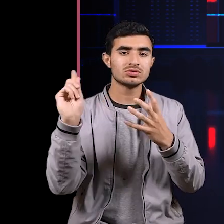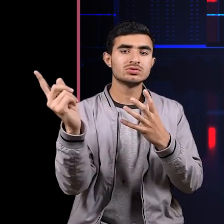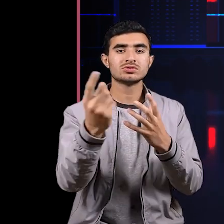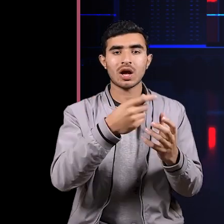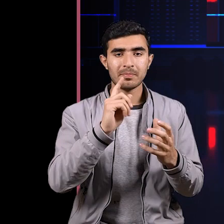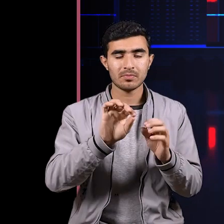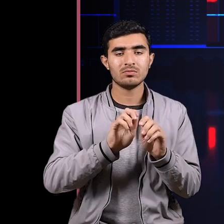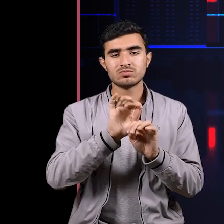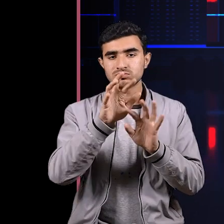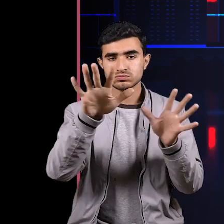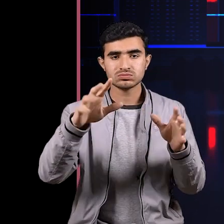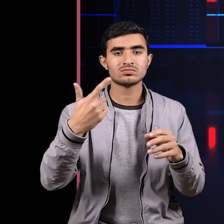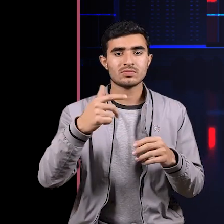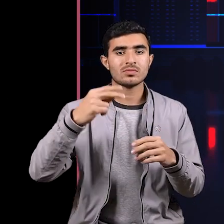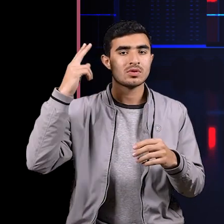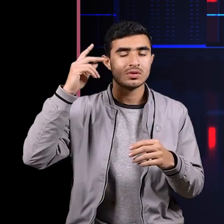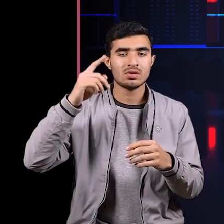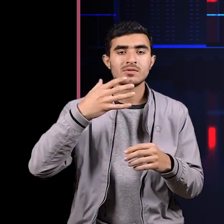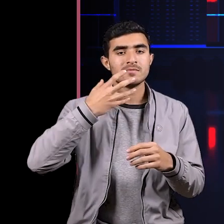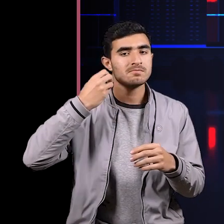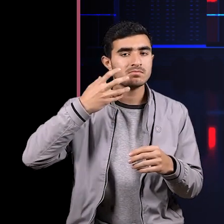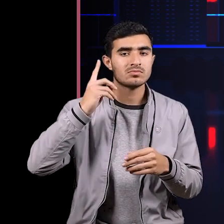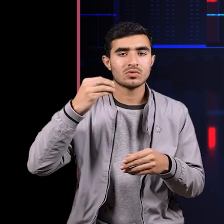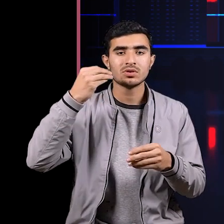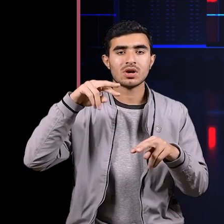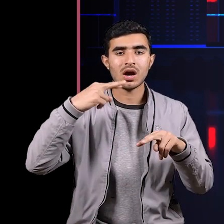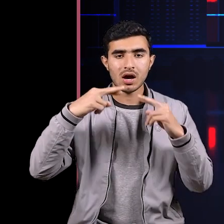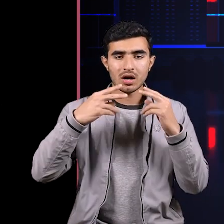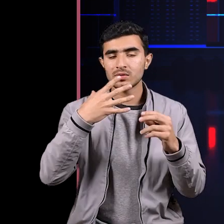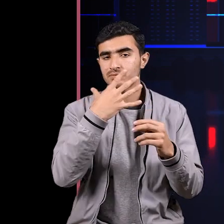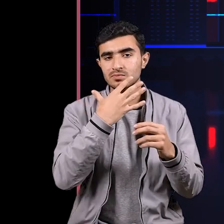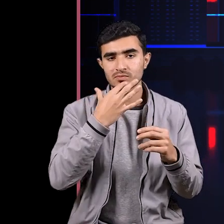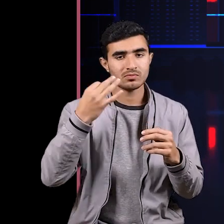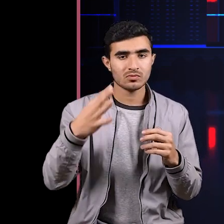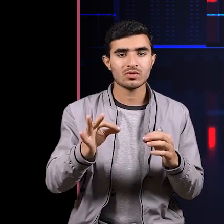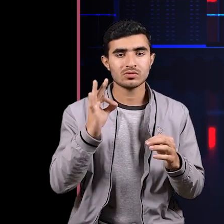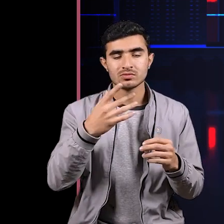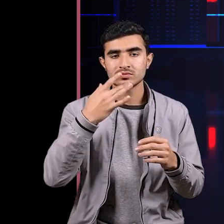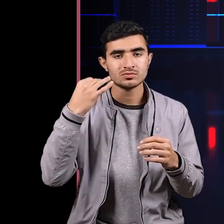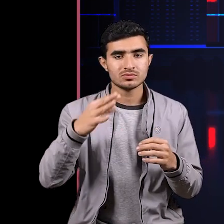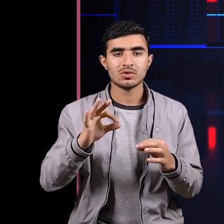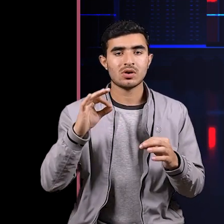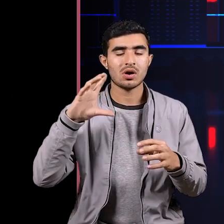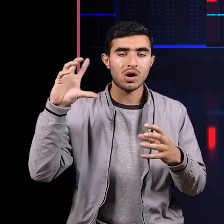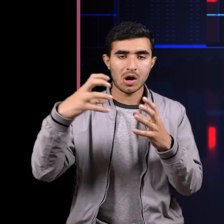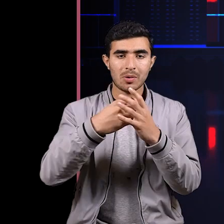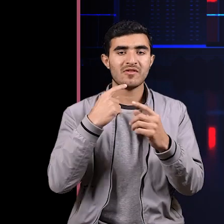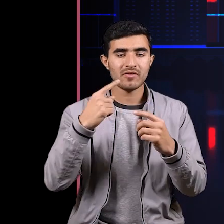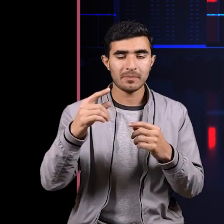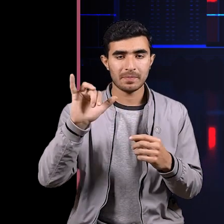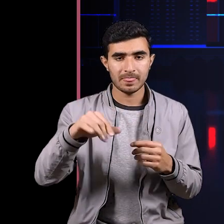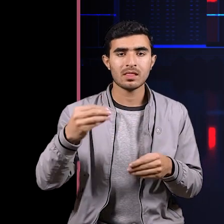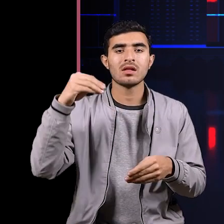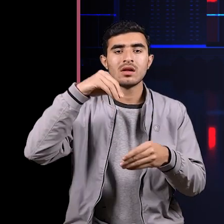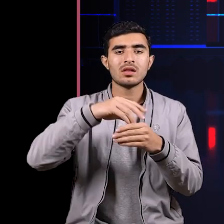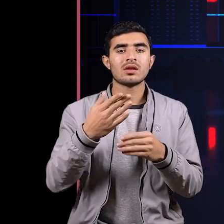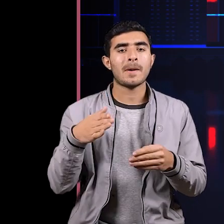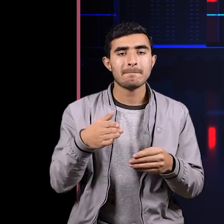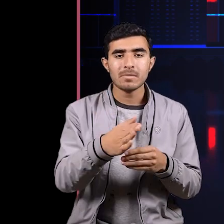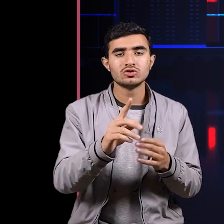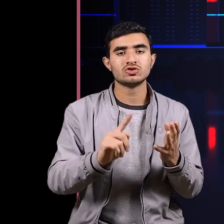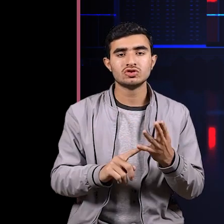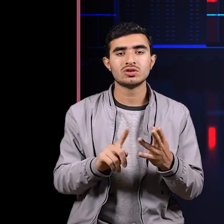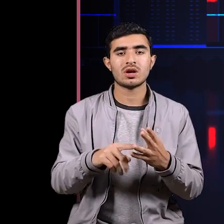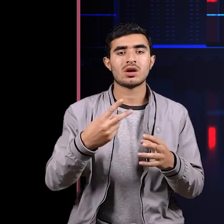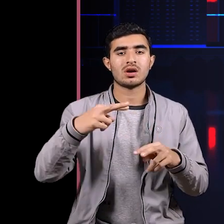लोग सकाफत से, तहजीब से और उन तारीखी खानों से प्यार करते हैं, जिसमें पल्लो मच्छी है, साग है, बेह